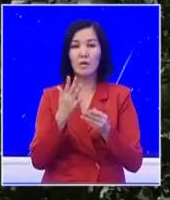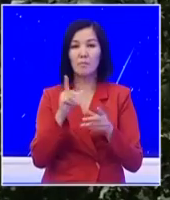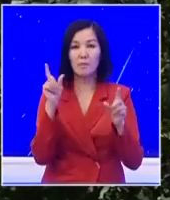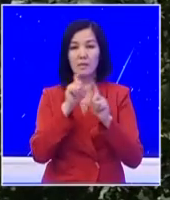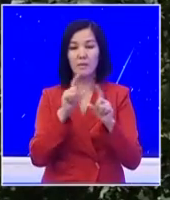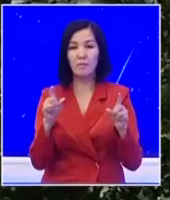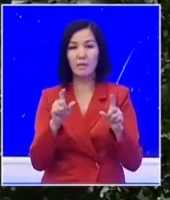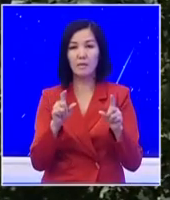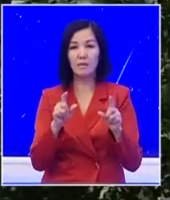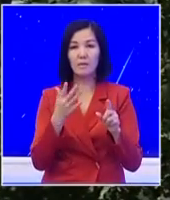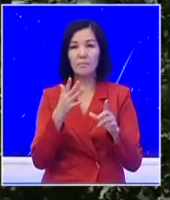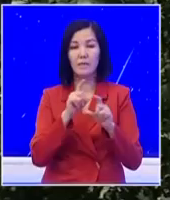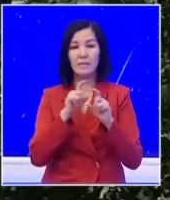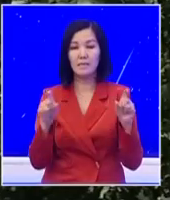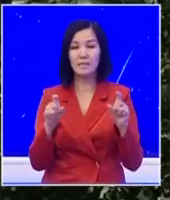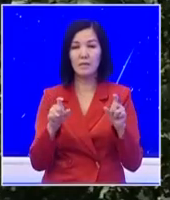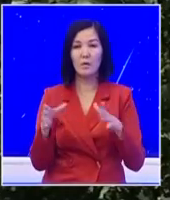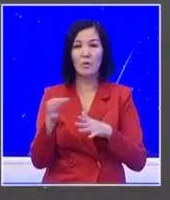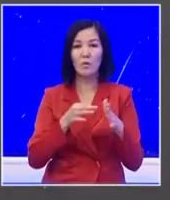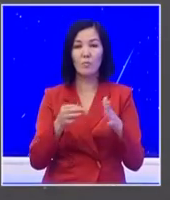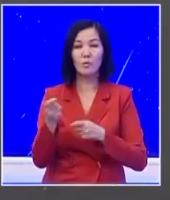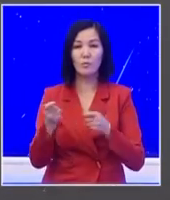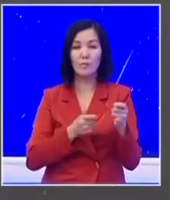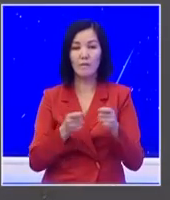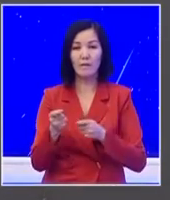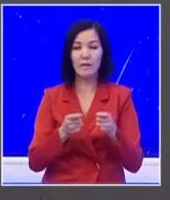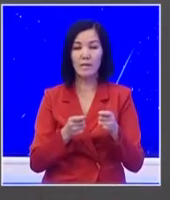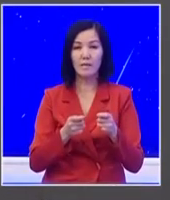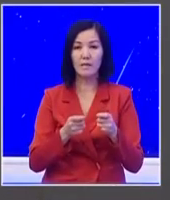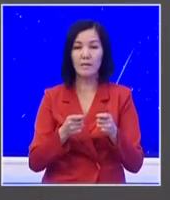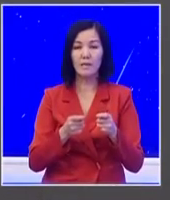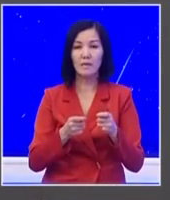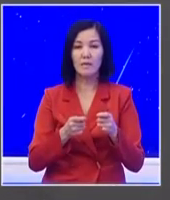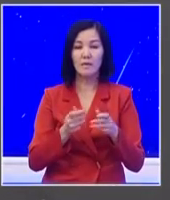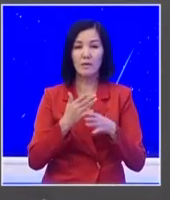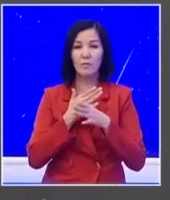объект, 5 нысан облыстық управление құрылыс управлениесі бойынша